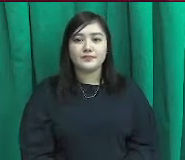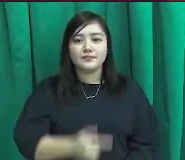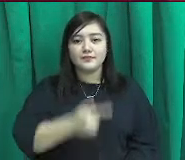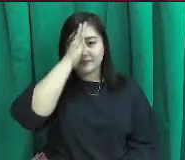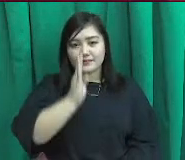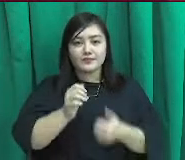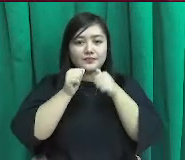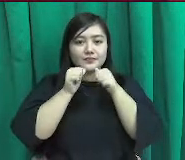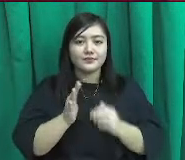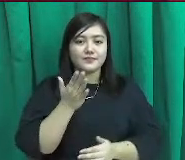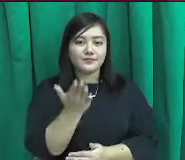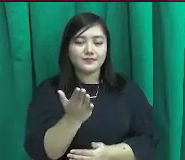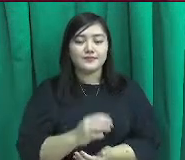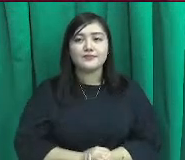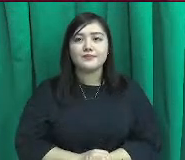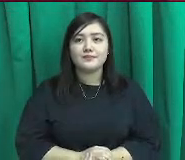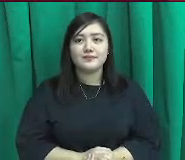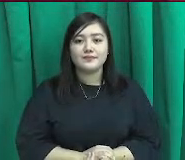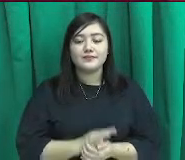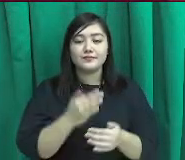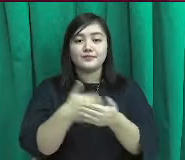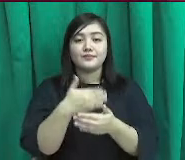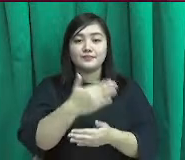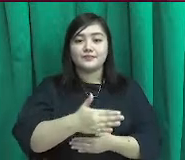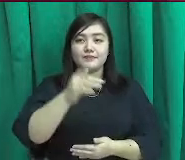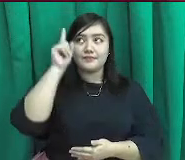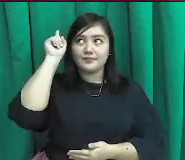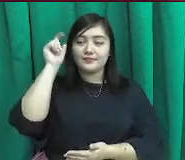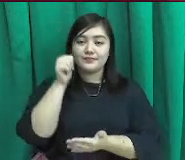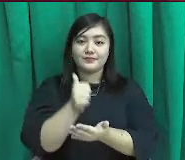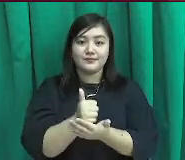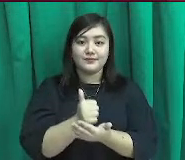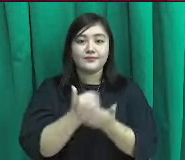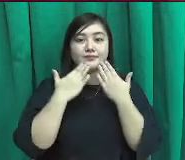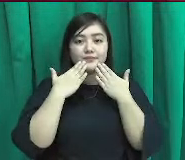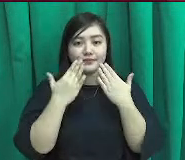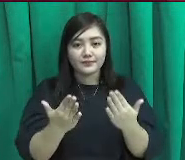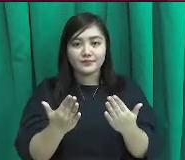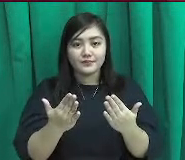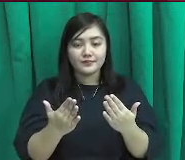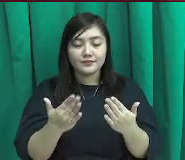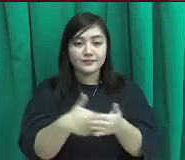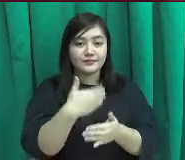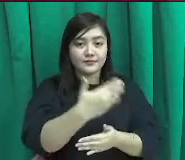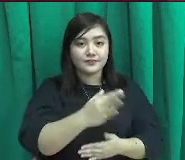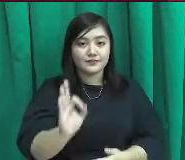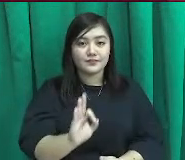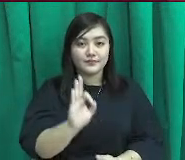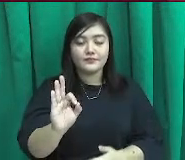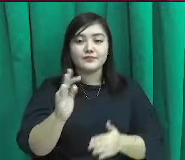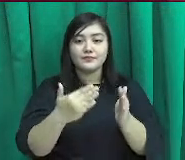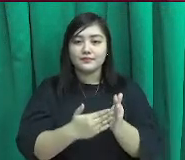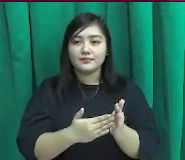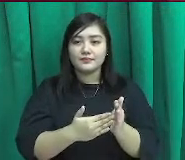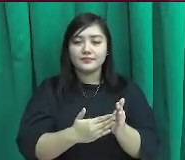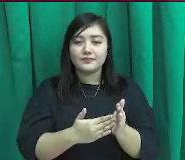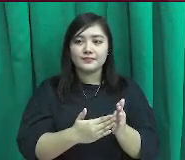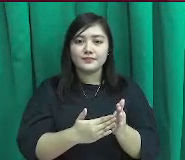sa inyo lahat. Sir Noel? Amen. Maraming salamat muli at sa susunod na Biyernes ay sikapin natin